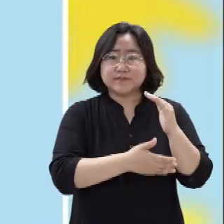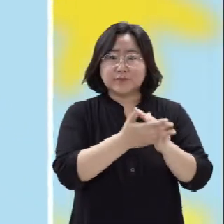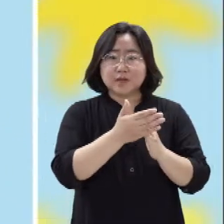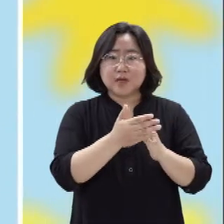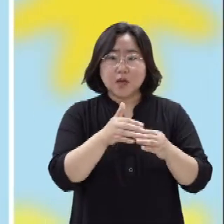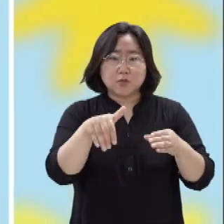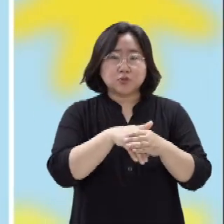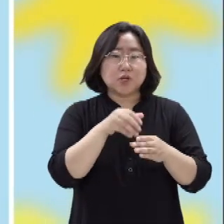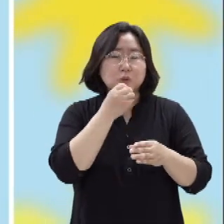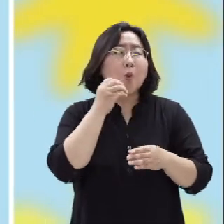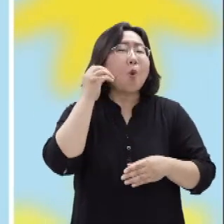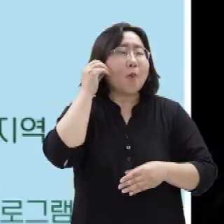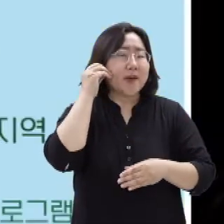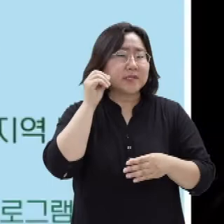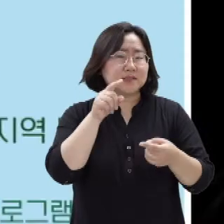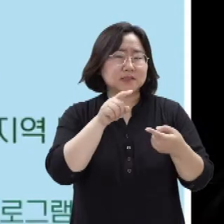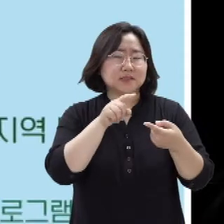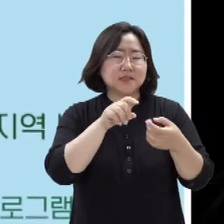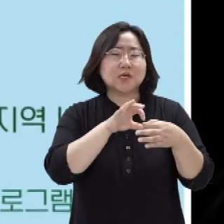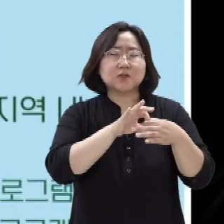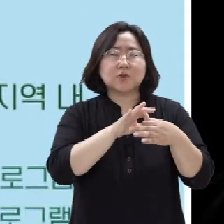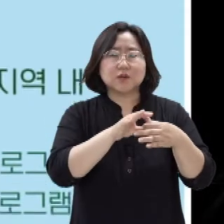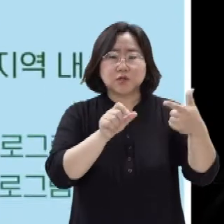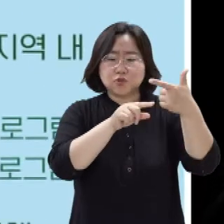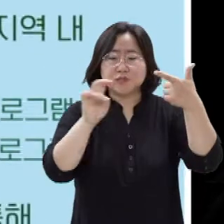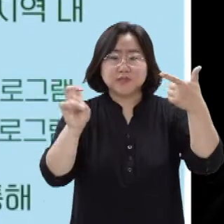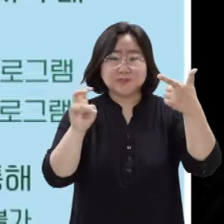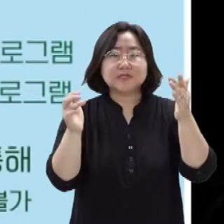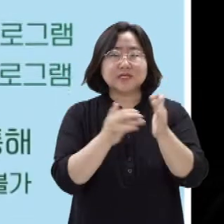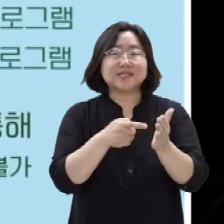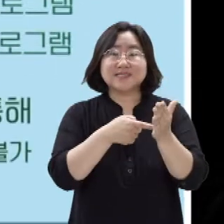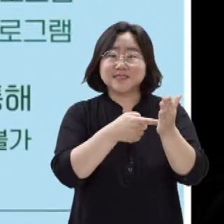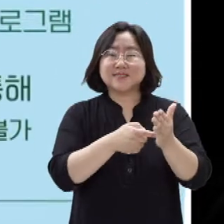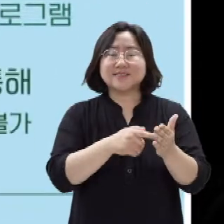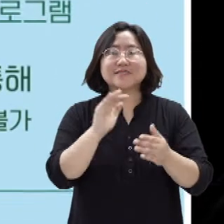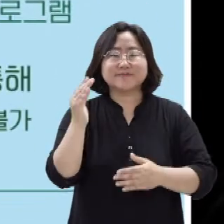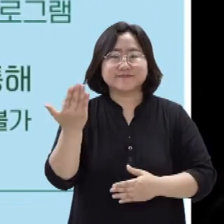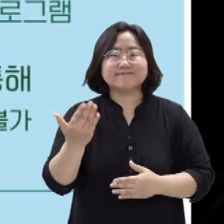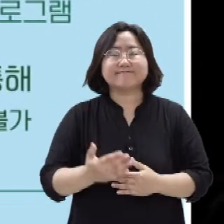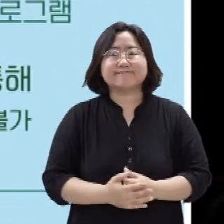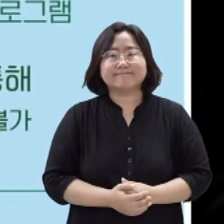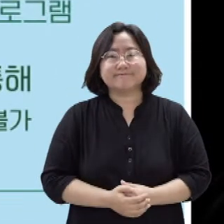문화도시센터 홈페이지를 통해 오는 30일까지 신청하시면 됩니다.